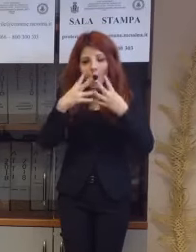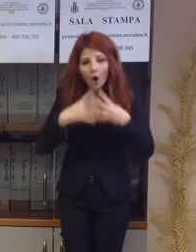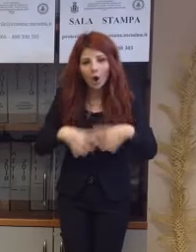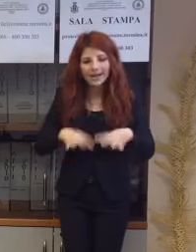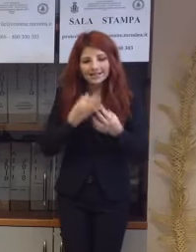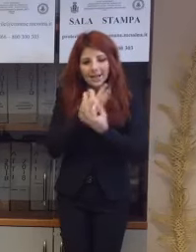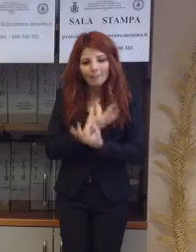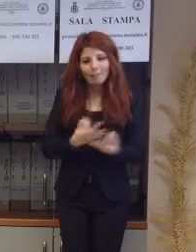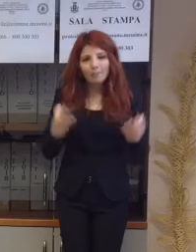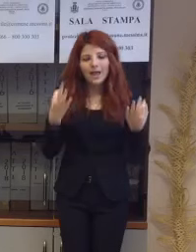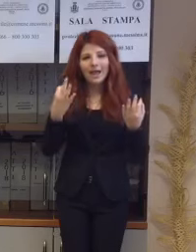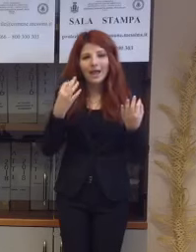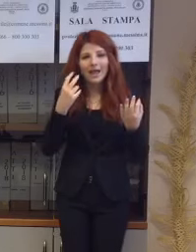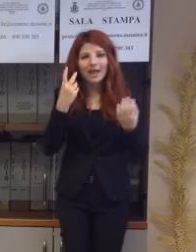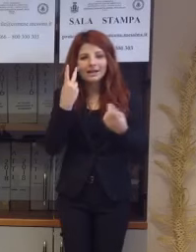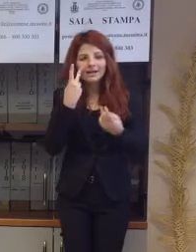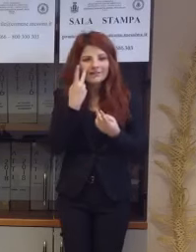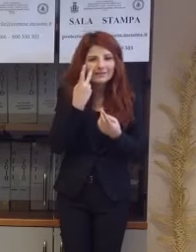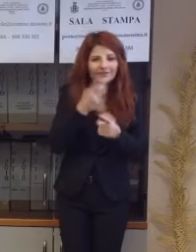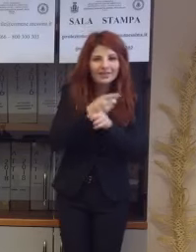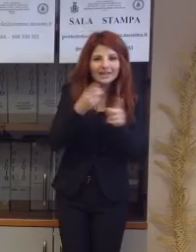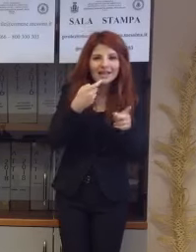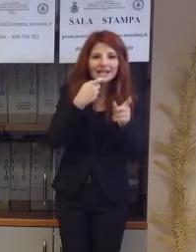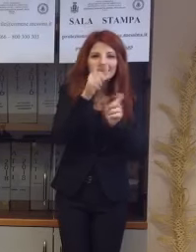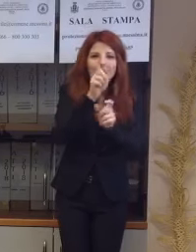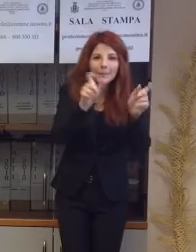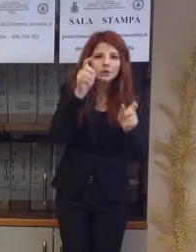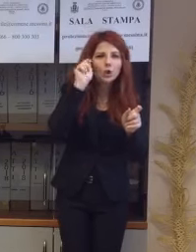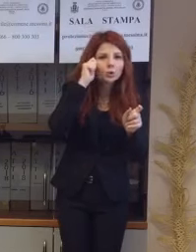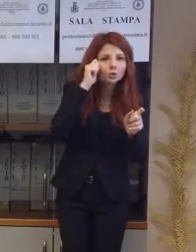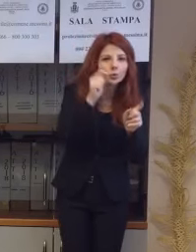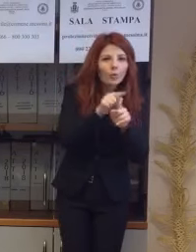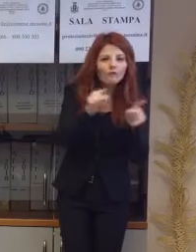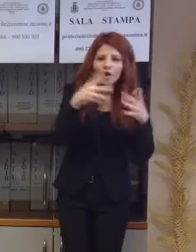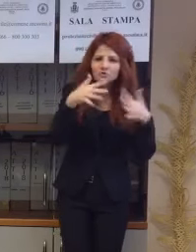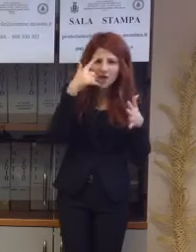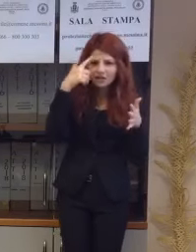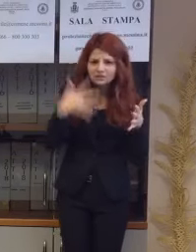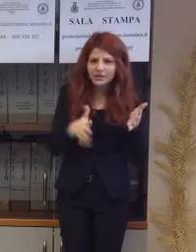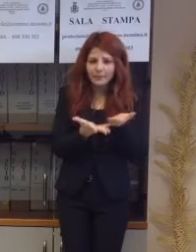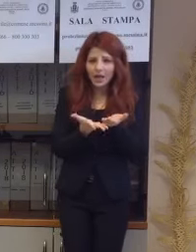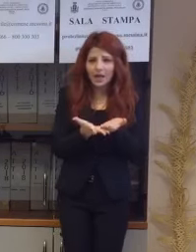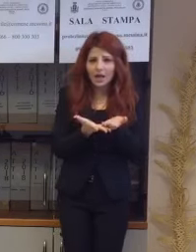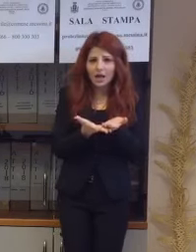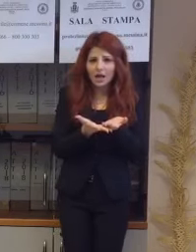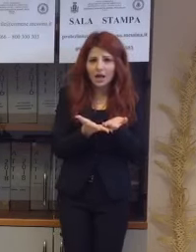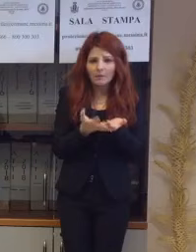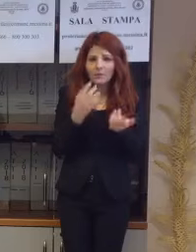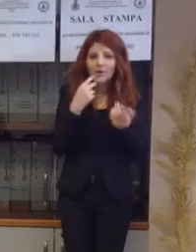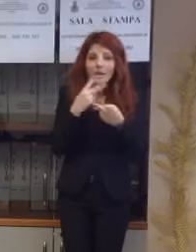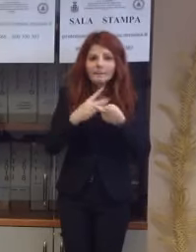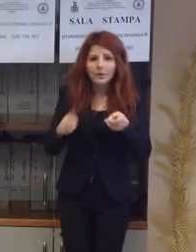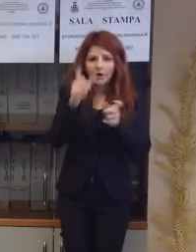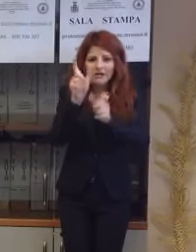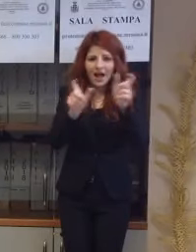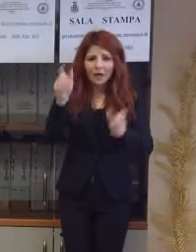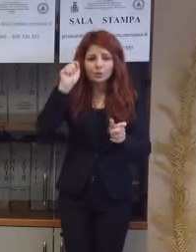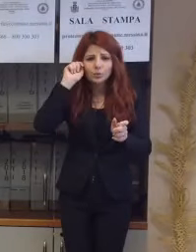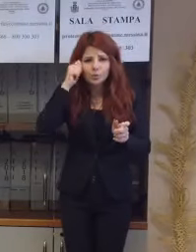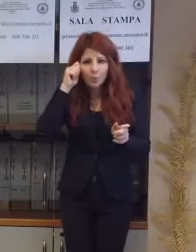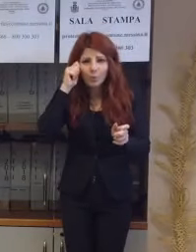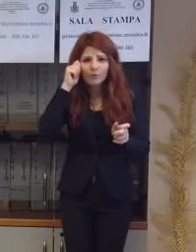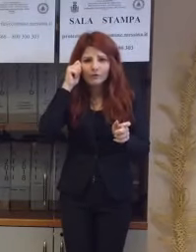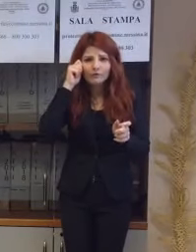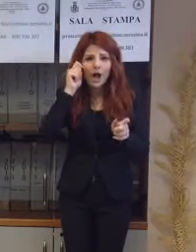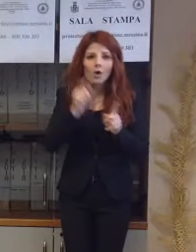cioè comunque chi è che ha tentato di truffare la comunità non ha danneggiato altri, perché comunque